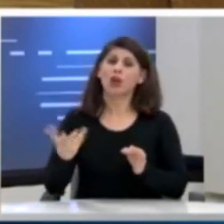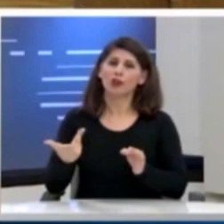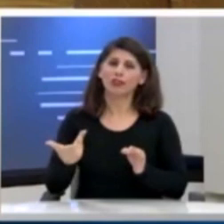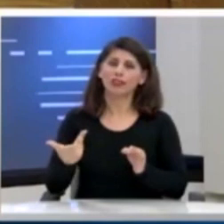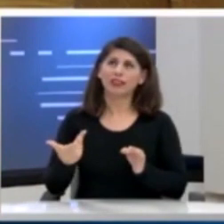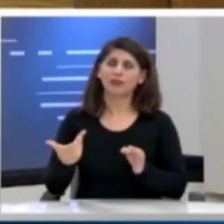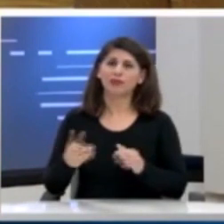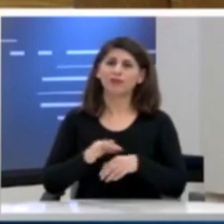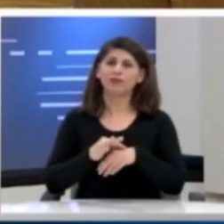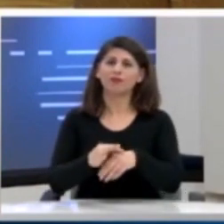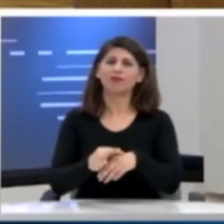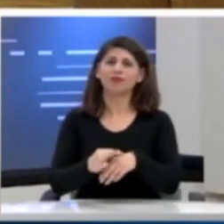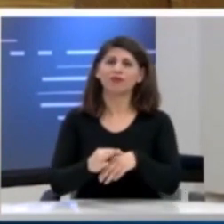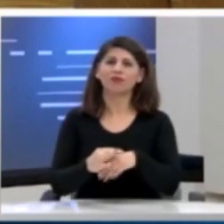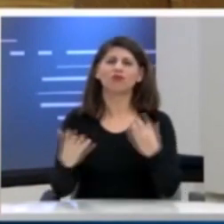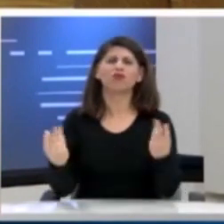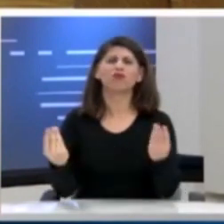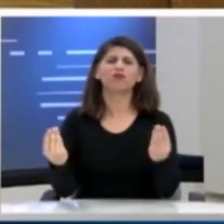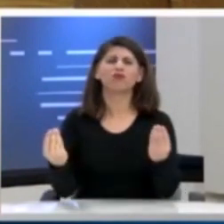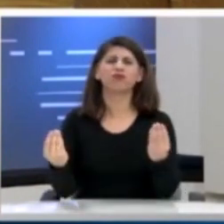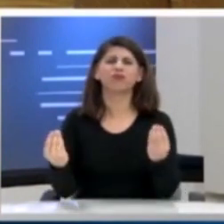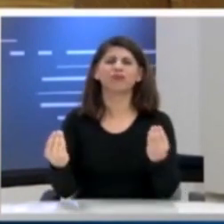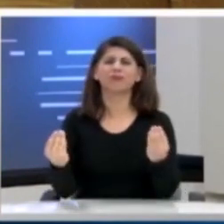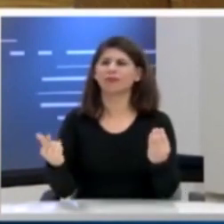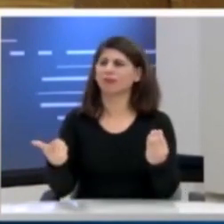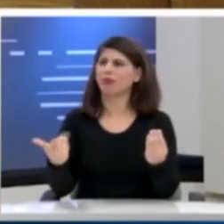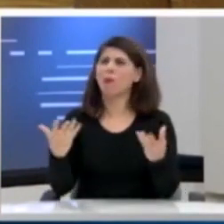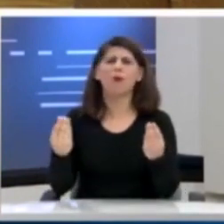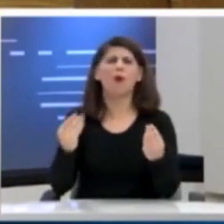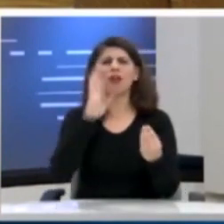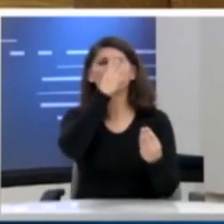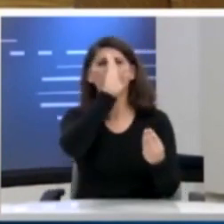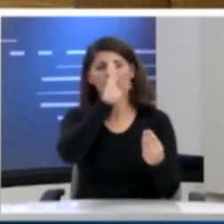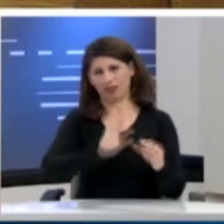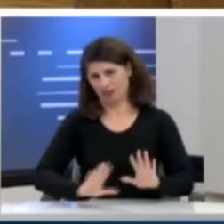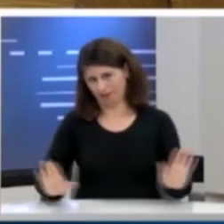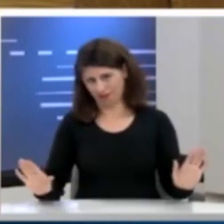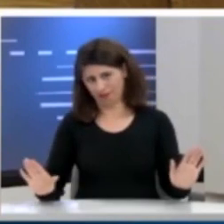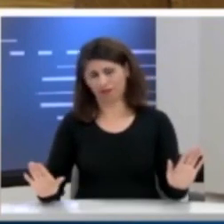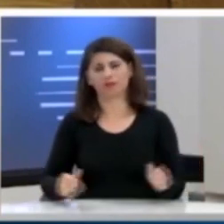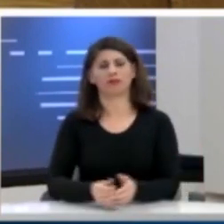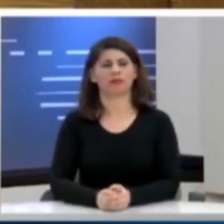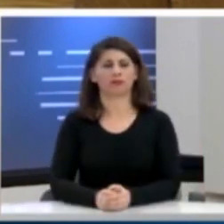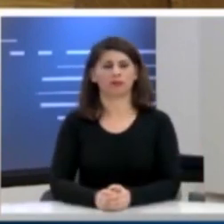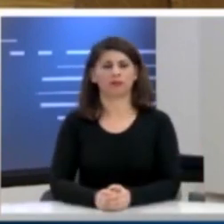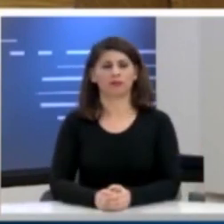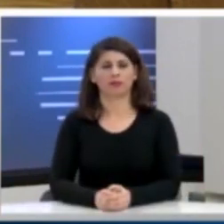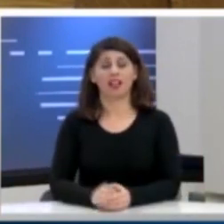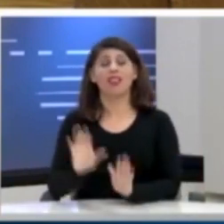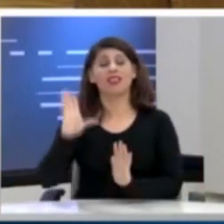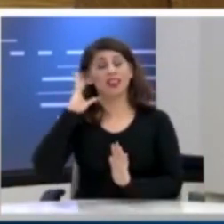θα συνοδευόταν με μπόλικες δόσεις υποκρισίας. Δεν παραγνωρίζουμε ότι